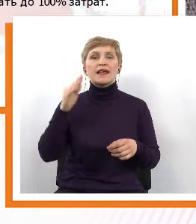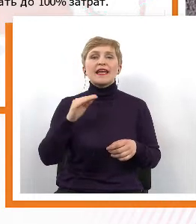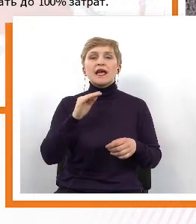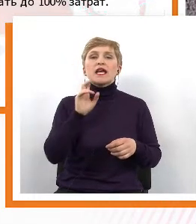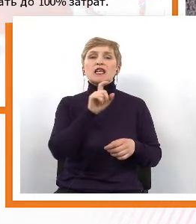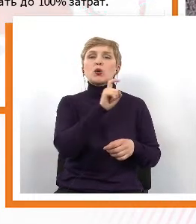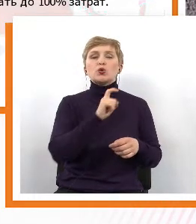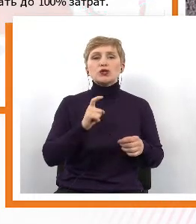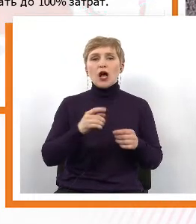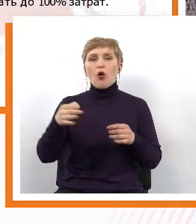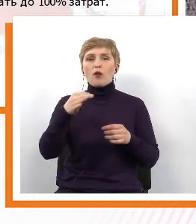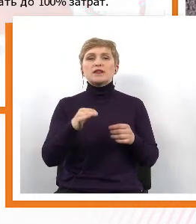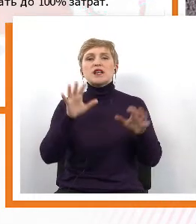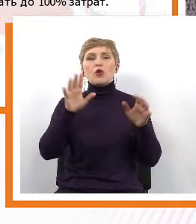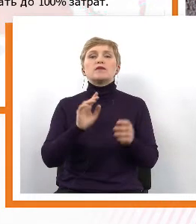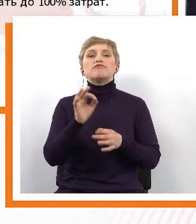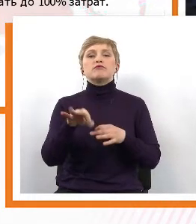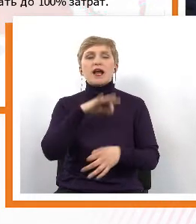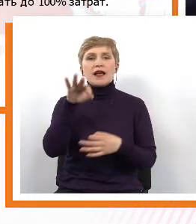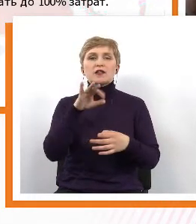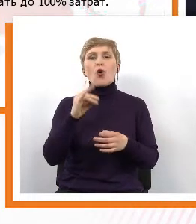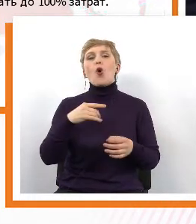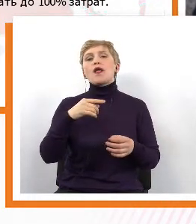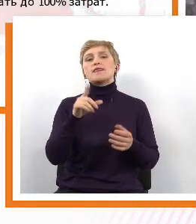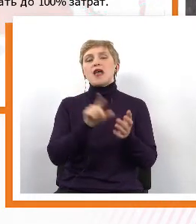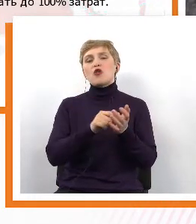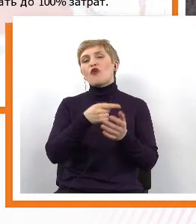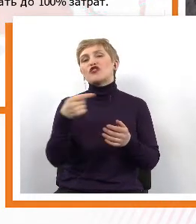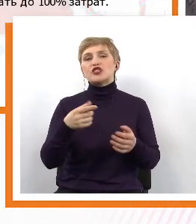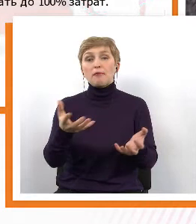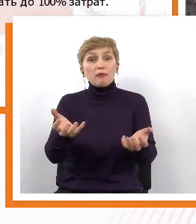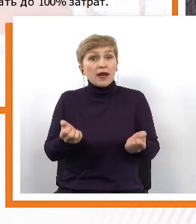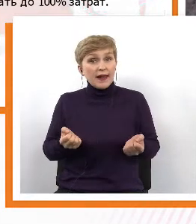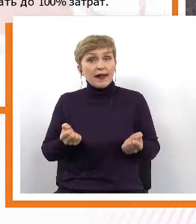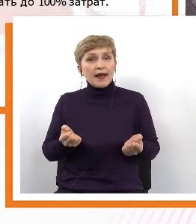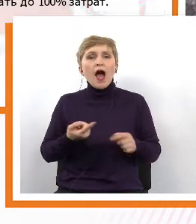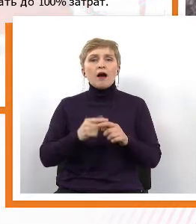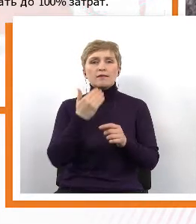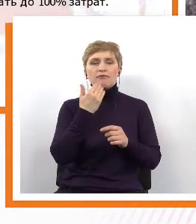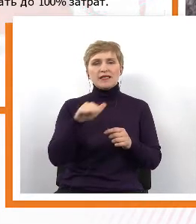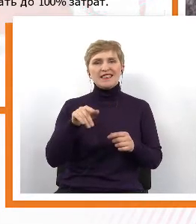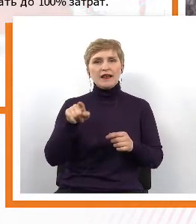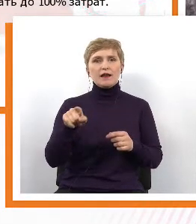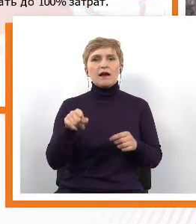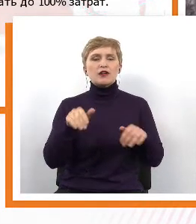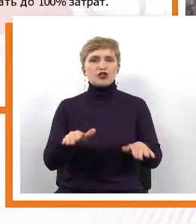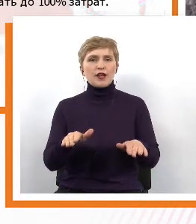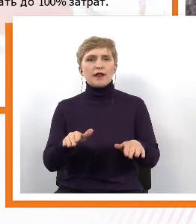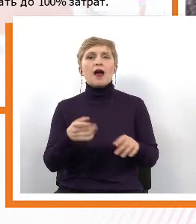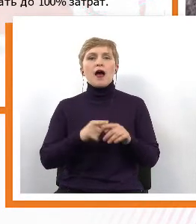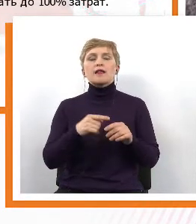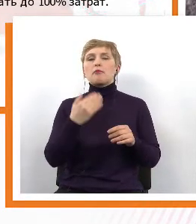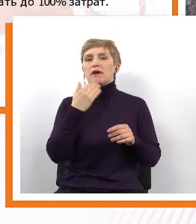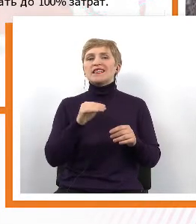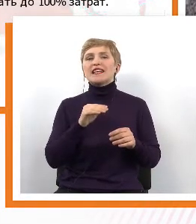области законопроект о налоговом вычете приняли. Это последнее решение, это последнее